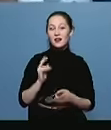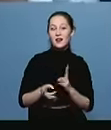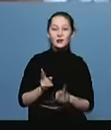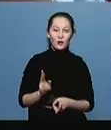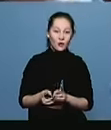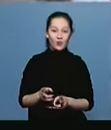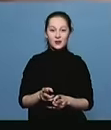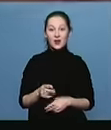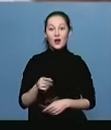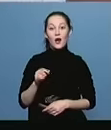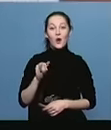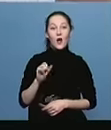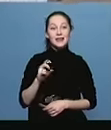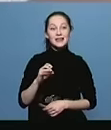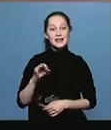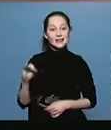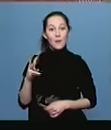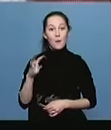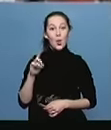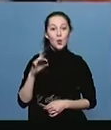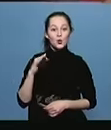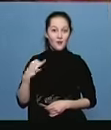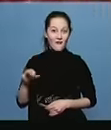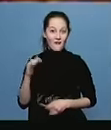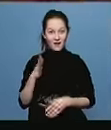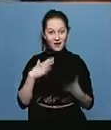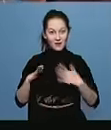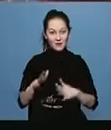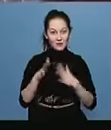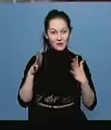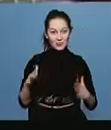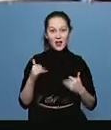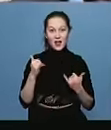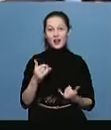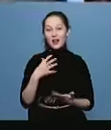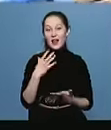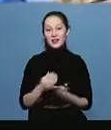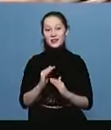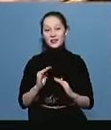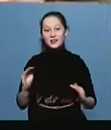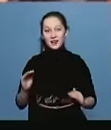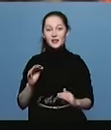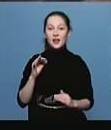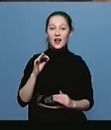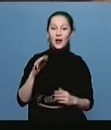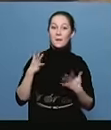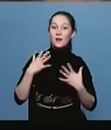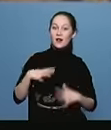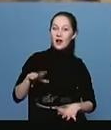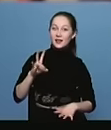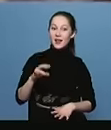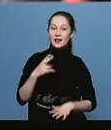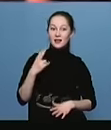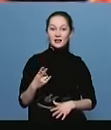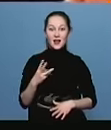У Анастасии Степановны Морозовой большая радость. Даже достала из сундуков прабабушкину манисту и мамино самотканное платье, национальное